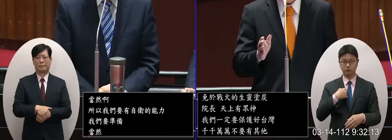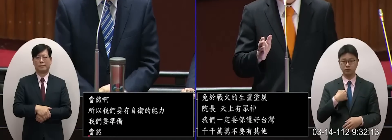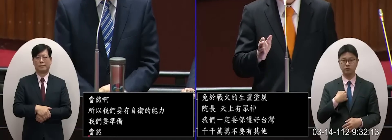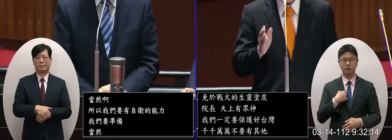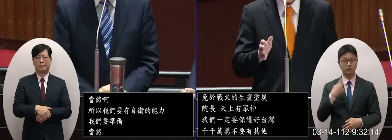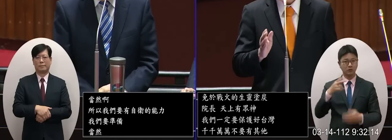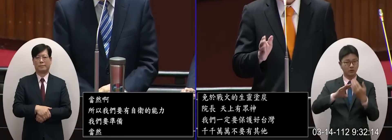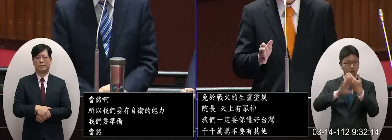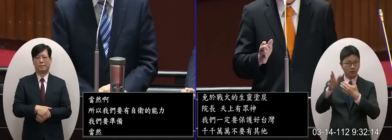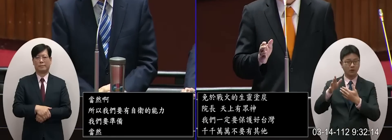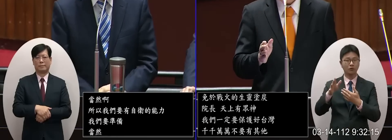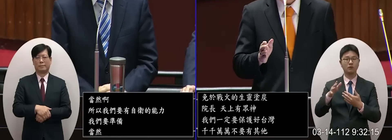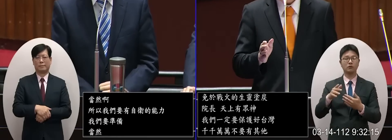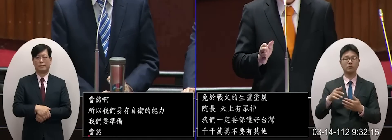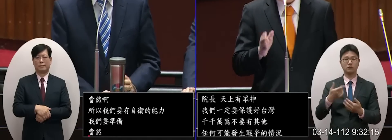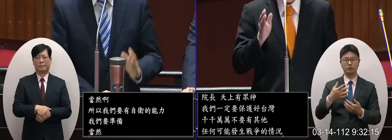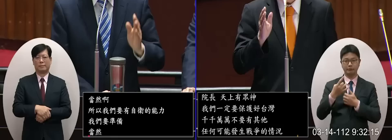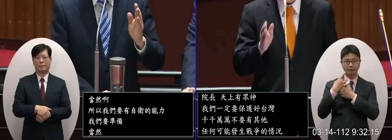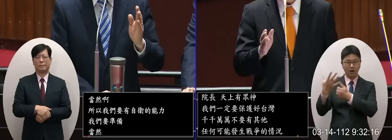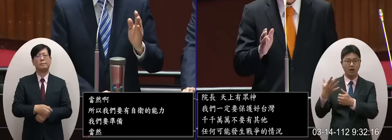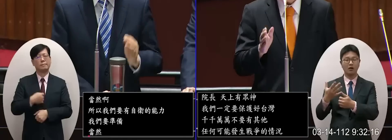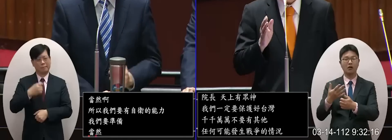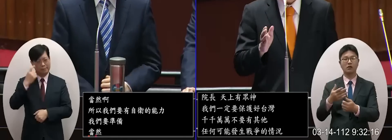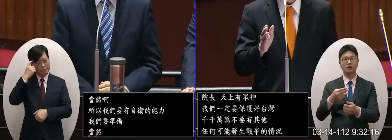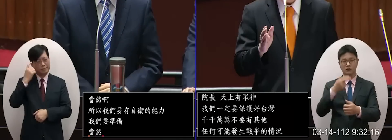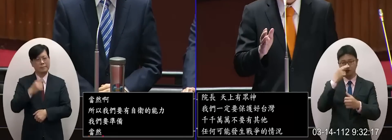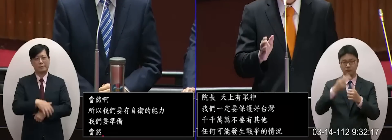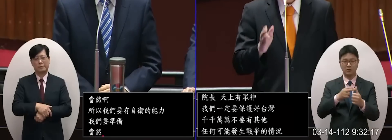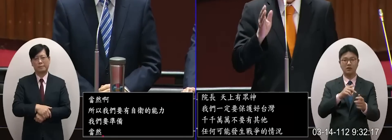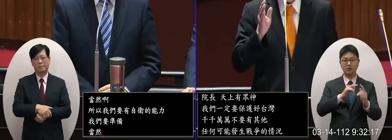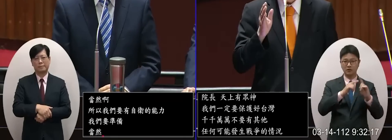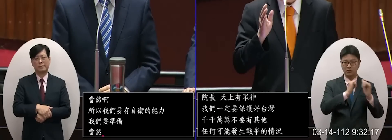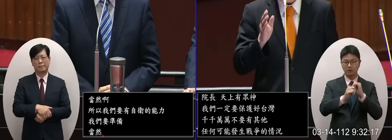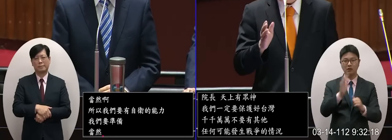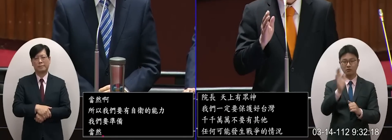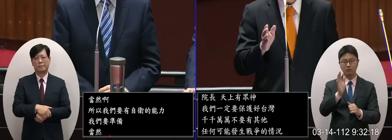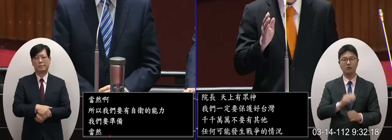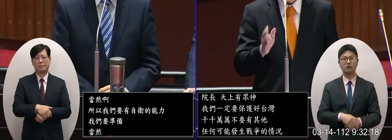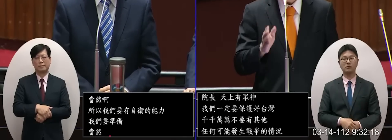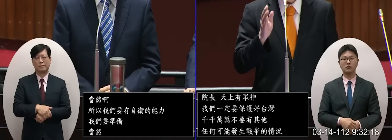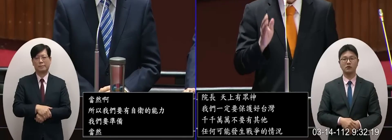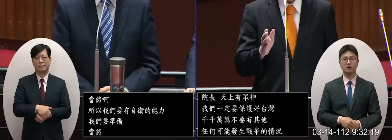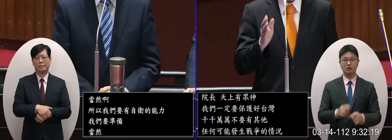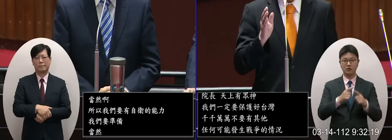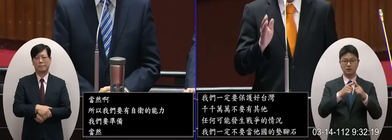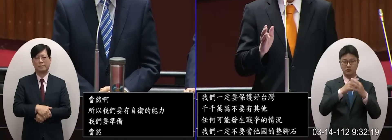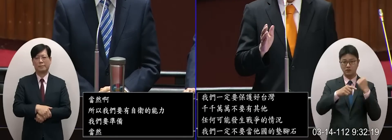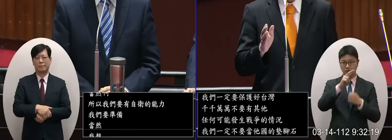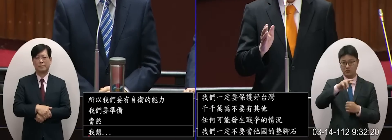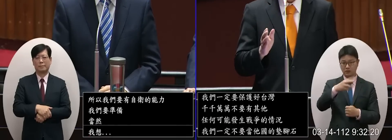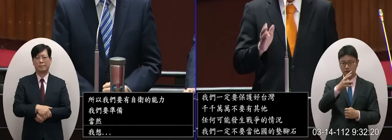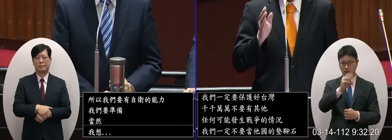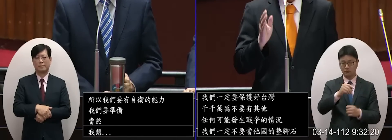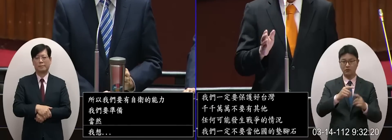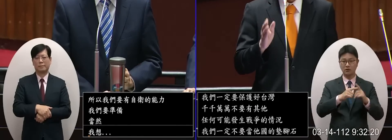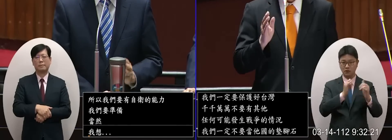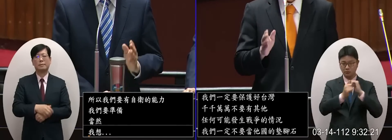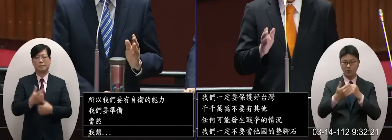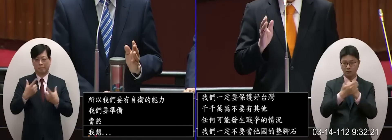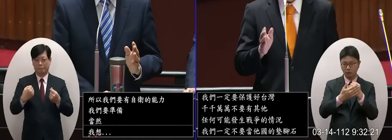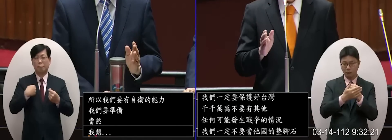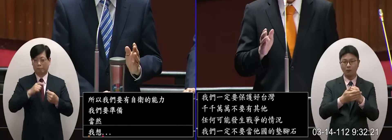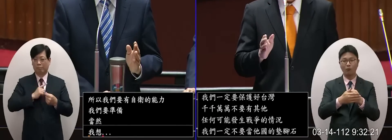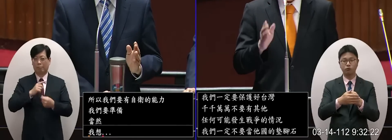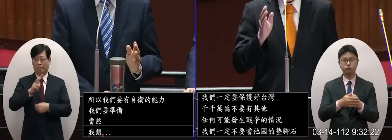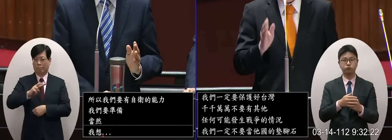他国的垫脚石。台湾的人命是最重要的，请把2300万人命要把它守护好， 我们 千万